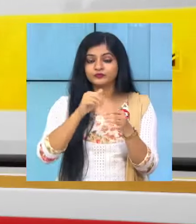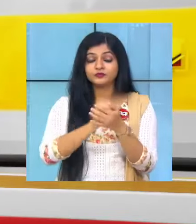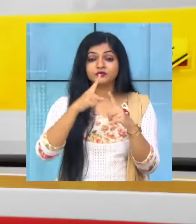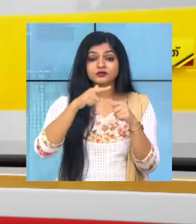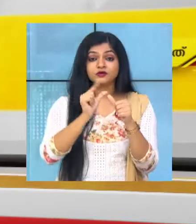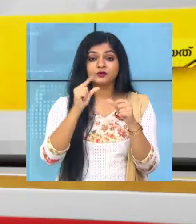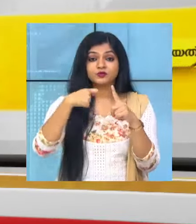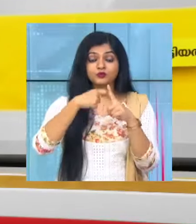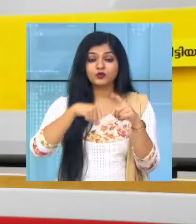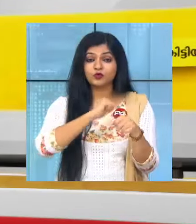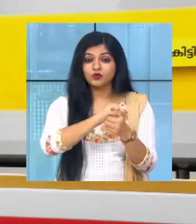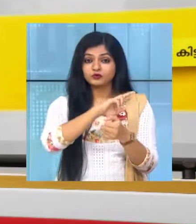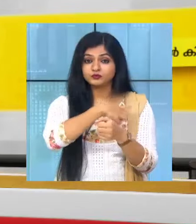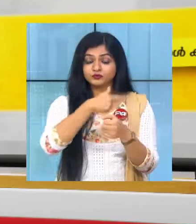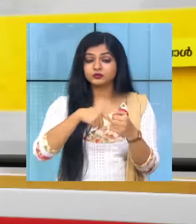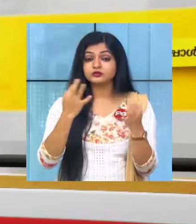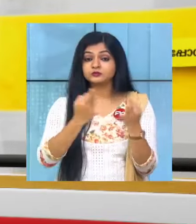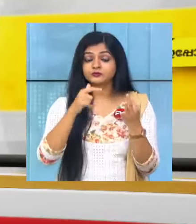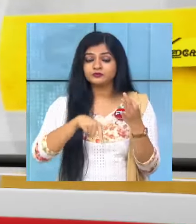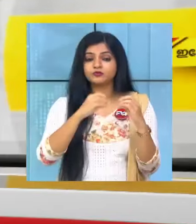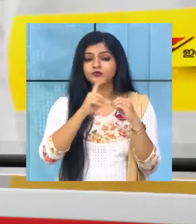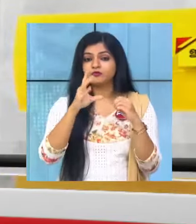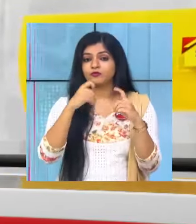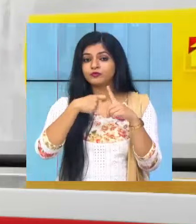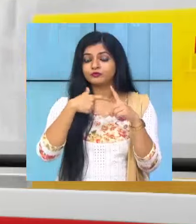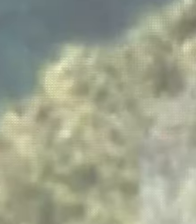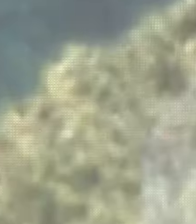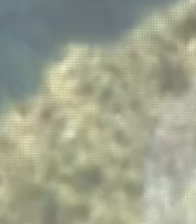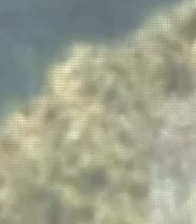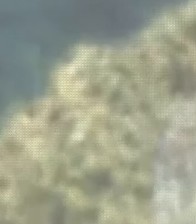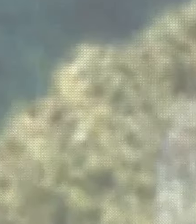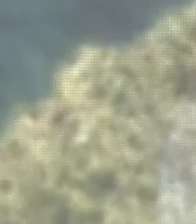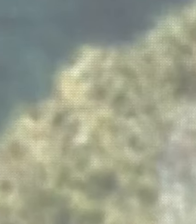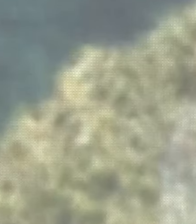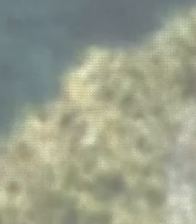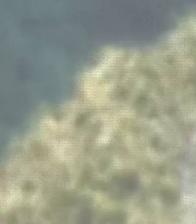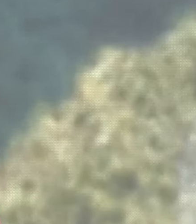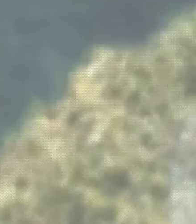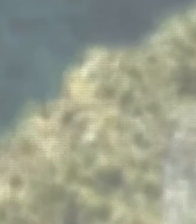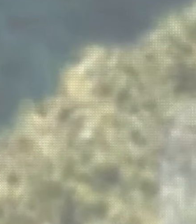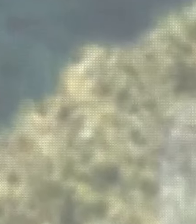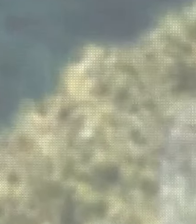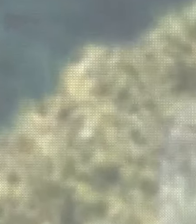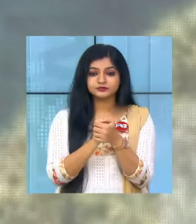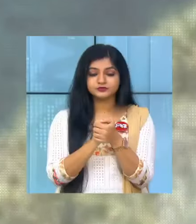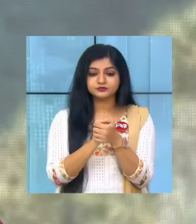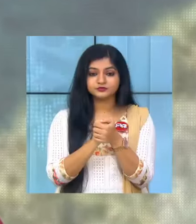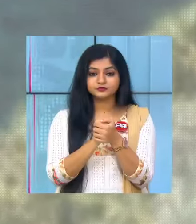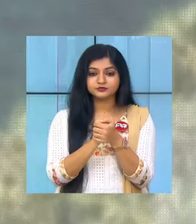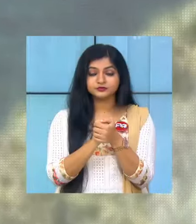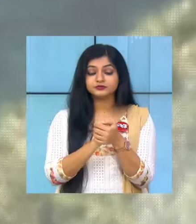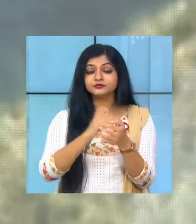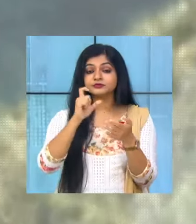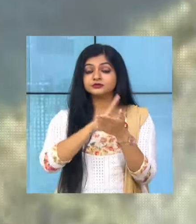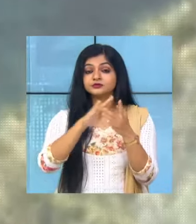ആശുപത്രിയിൽ അത്യാധുനിക ബ്ലോക്ക് നിർമ്മിക്കും ചിറ്റപ്പള്ളി ഫൗണ്ടേഷൻ 24 ഉം ഫ്ലവേഴ്സുമായിട്ട് ചേർന്ന്